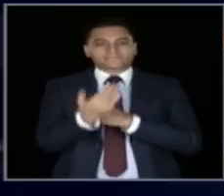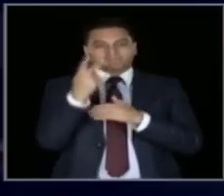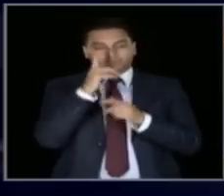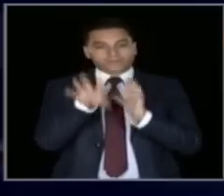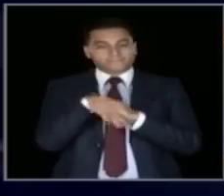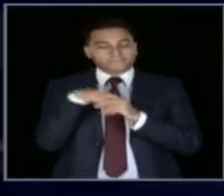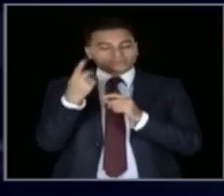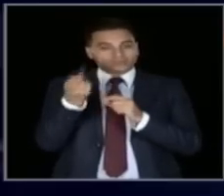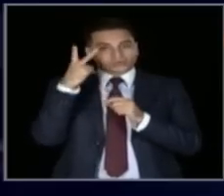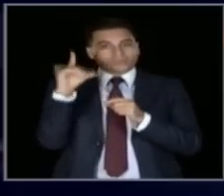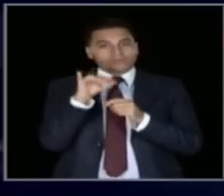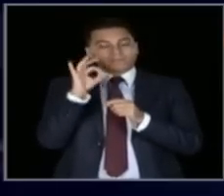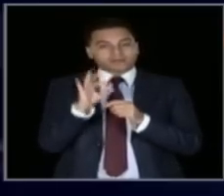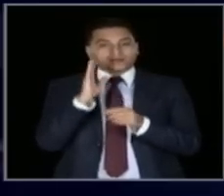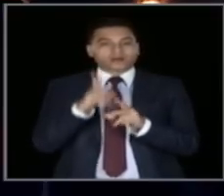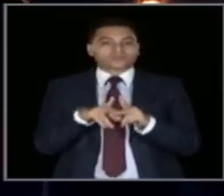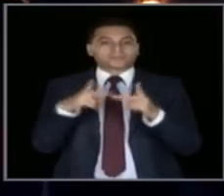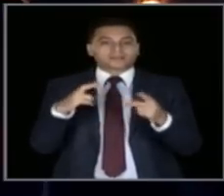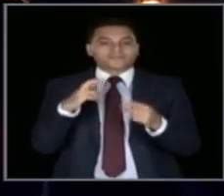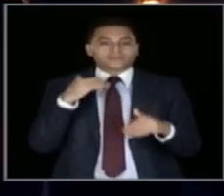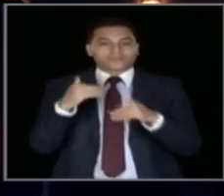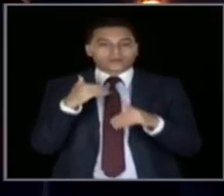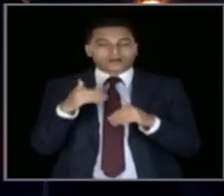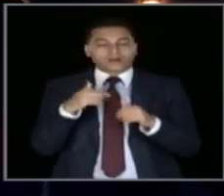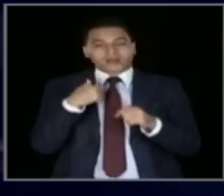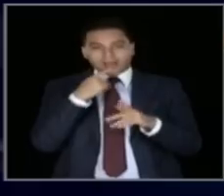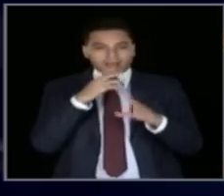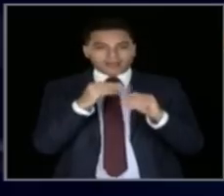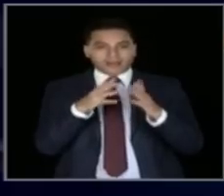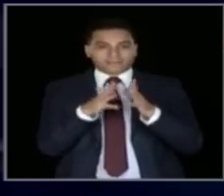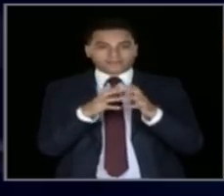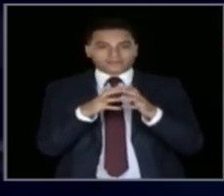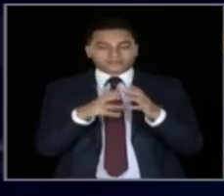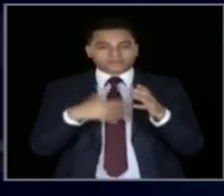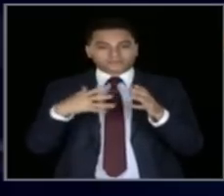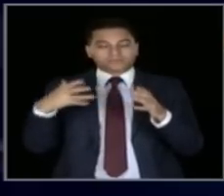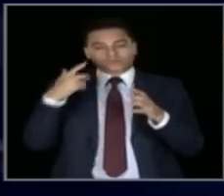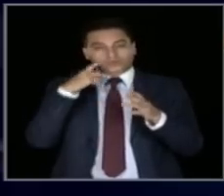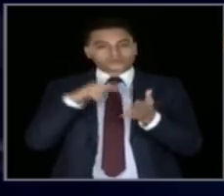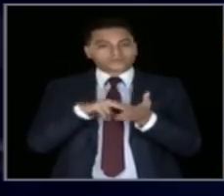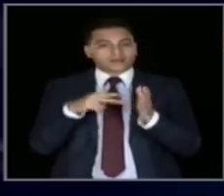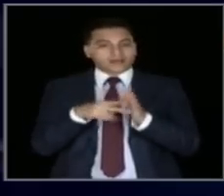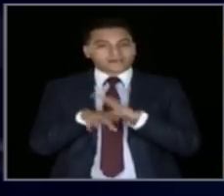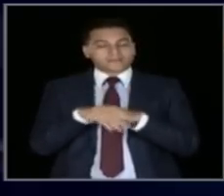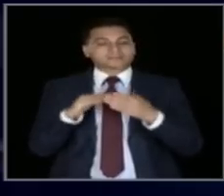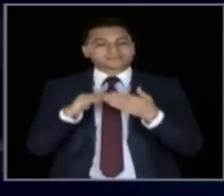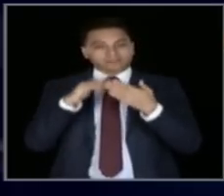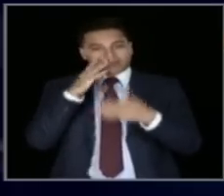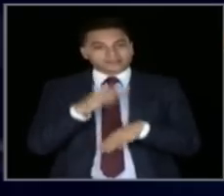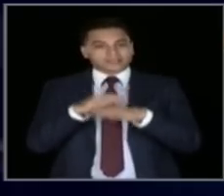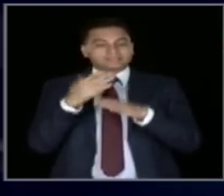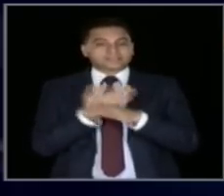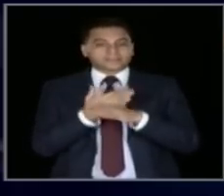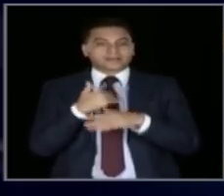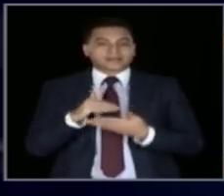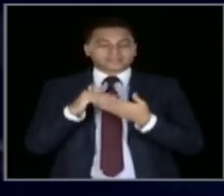مشروع مهم لقادرون باختلاف. ريت والله. خلينا نتكلم في تفاصيله ونشوف ازاي نقدر ننفذه، لان احنا